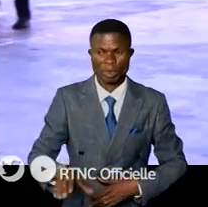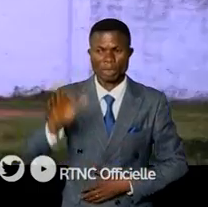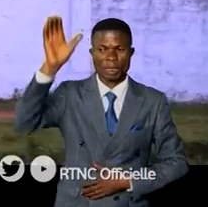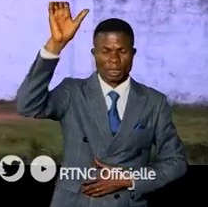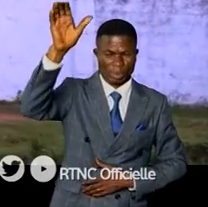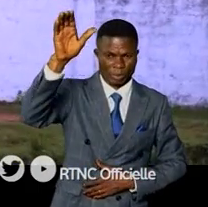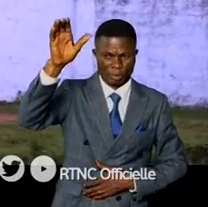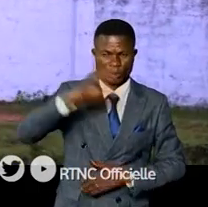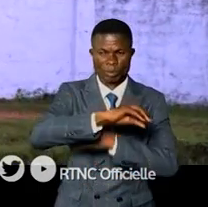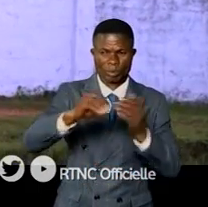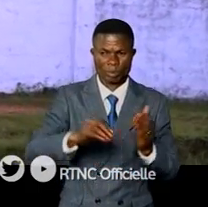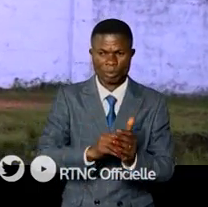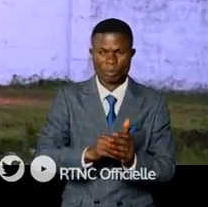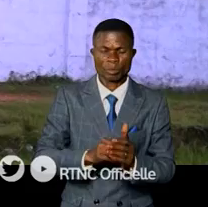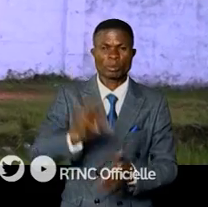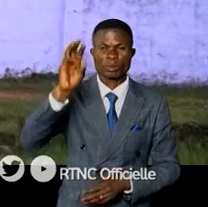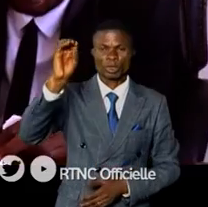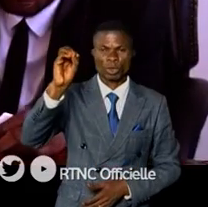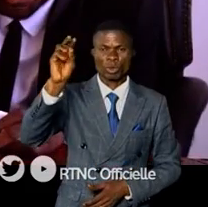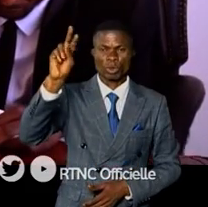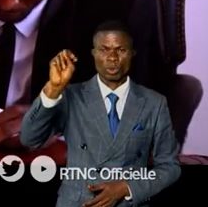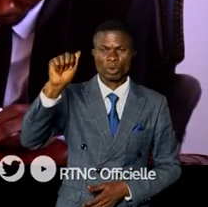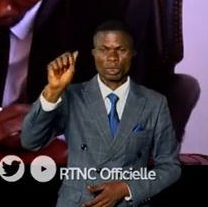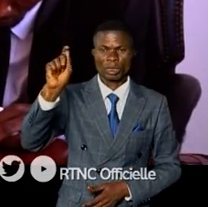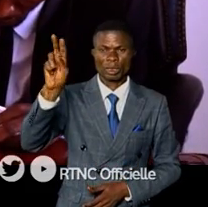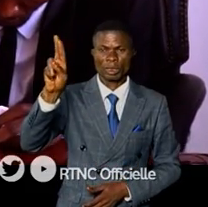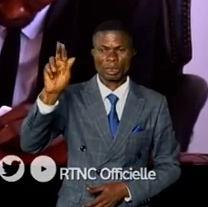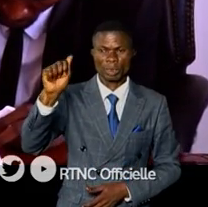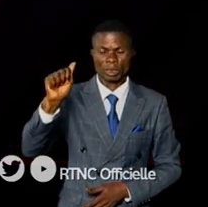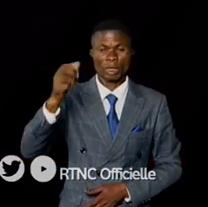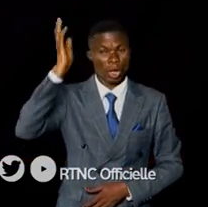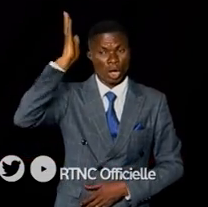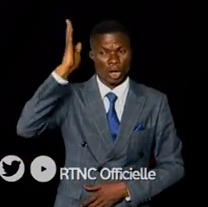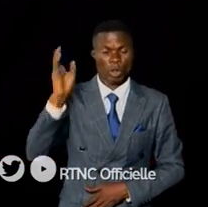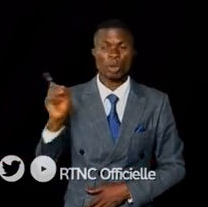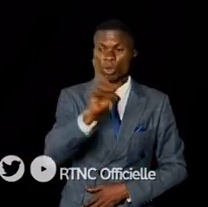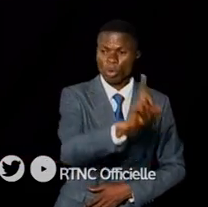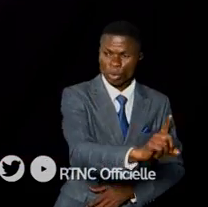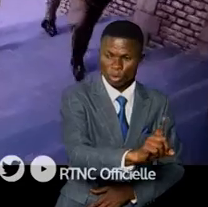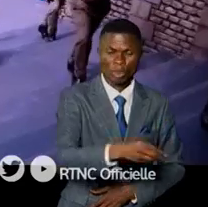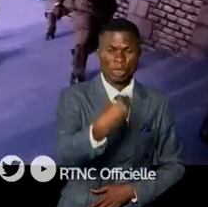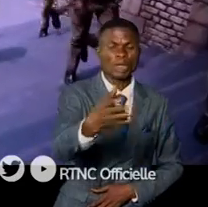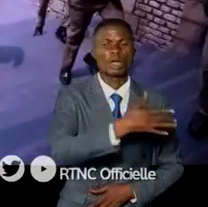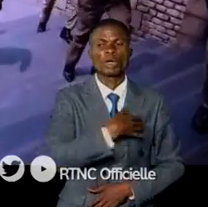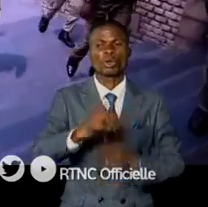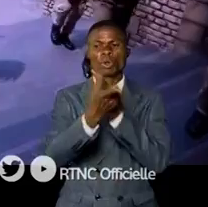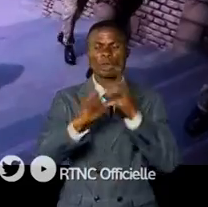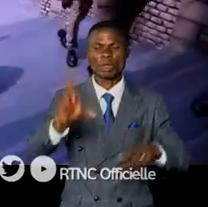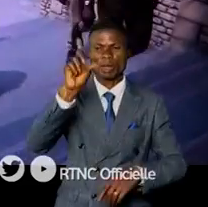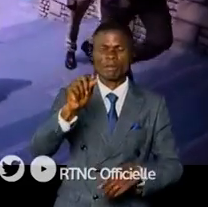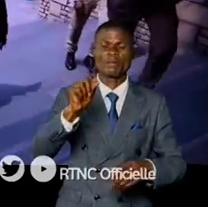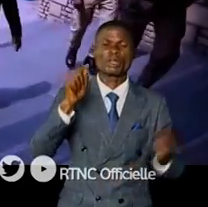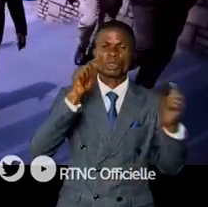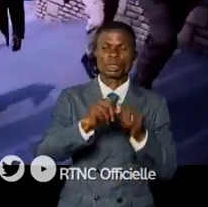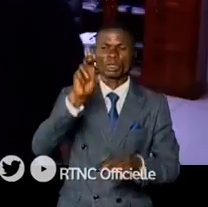au cercle Onatra de Kauka, dans la commune de Kalamu, que les Kulunas se feront volontairement identifier du 20